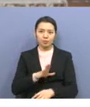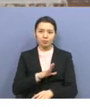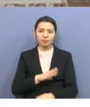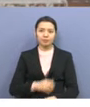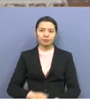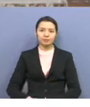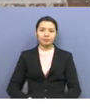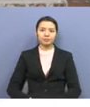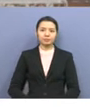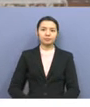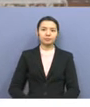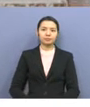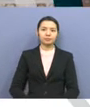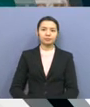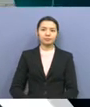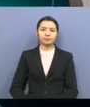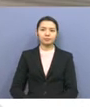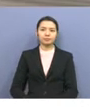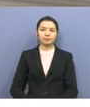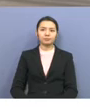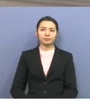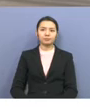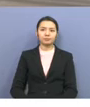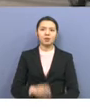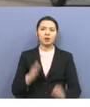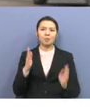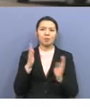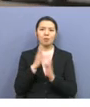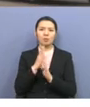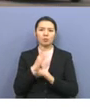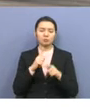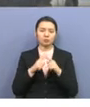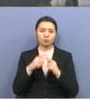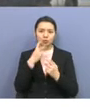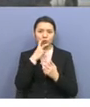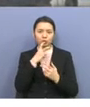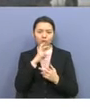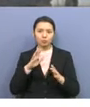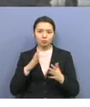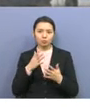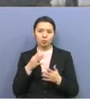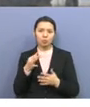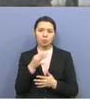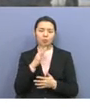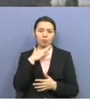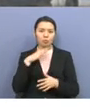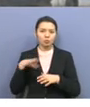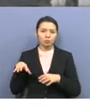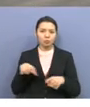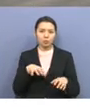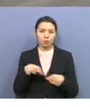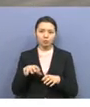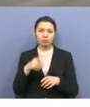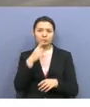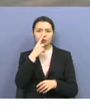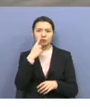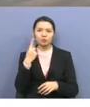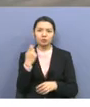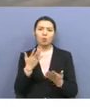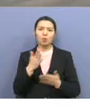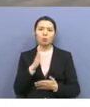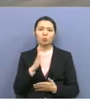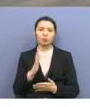туралы сәлден сонмен Айжан Ақтаева баяндаймын. Ауа райының күрт жылуына орай аймақта көктайғақ орын алуда. Алдағы аптада ауа райы